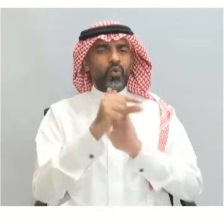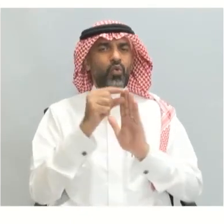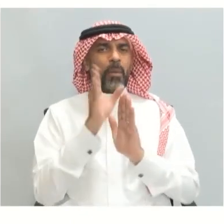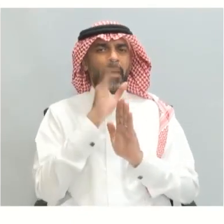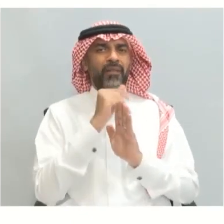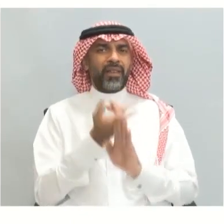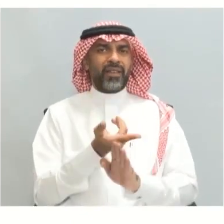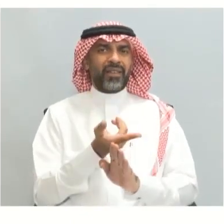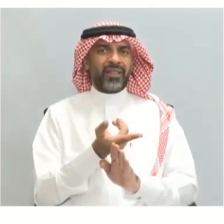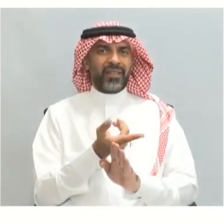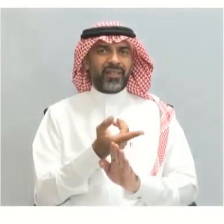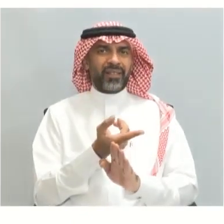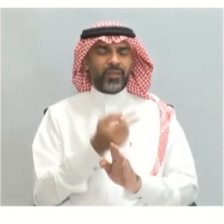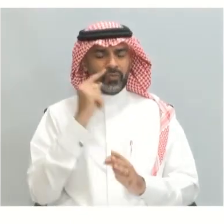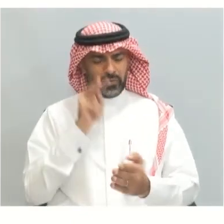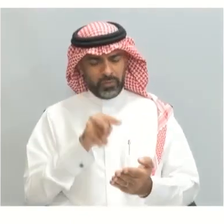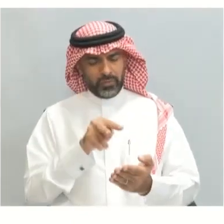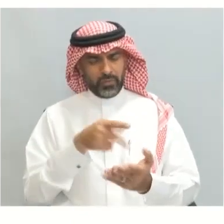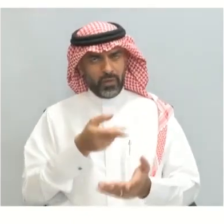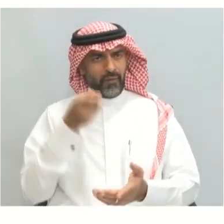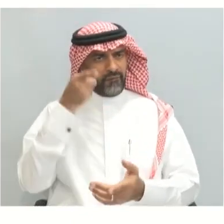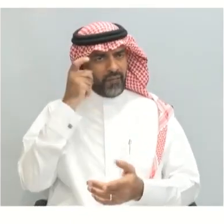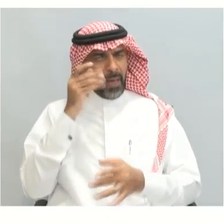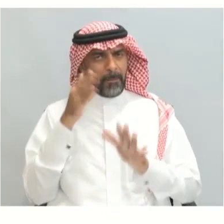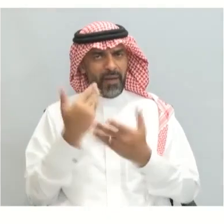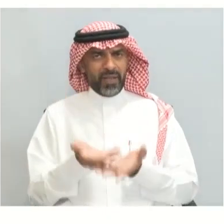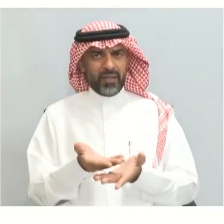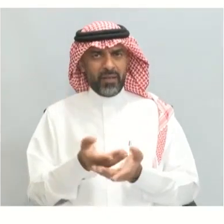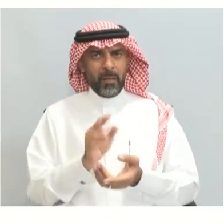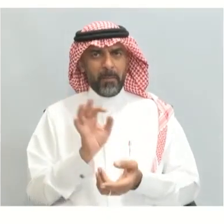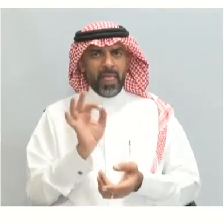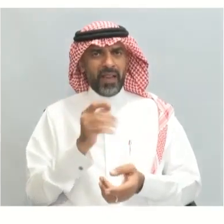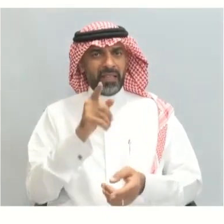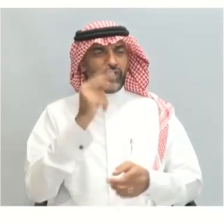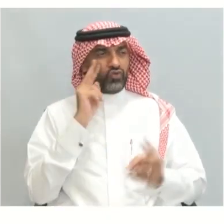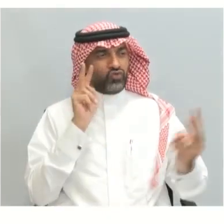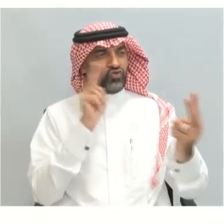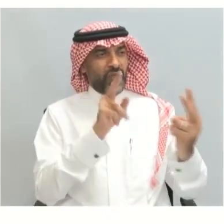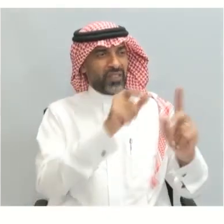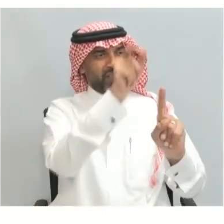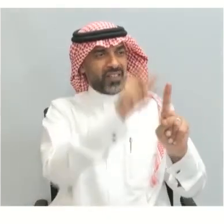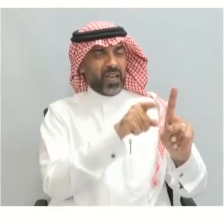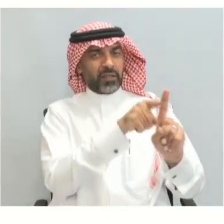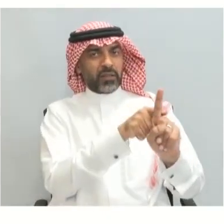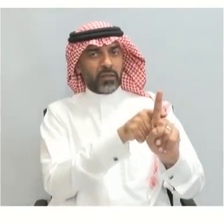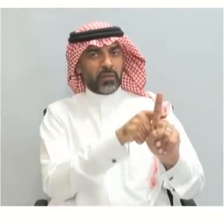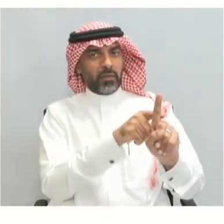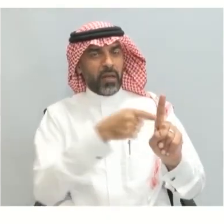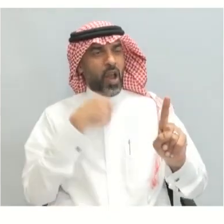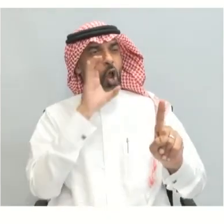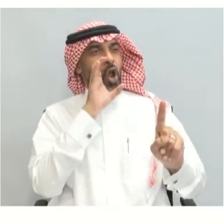اشبهها فلنفترض ان هناك شخص لا نعرف اسم ابنائي وبنات الطلاب لا نستطيع ان